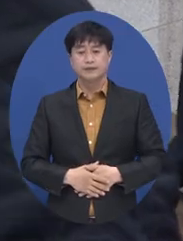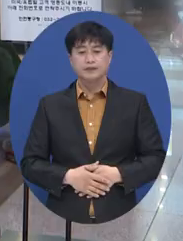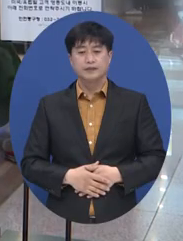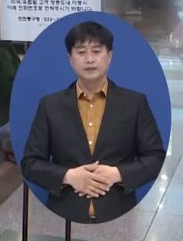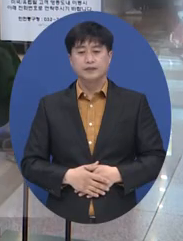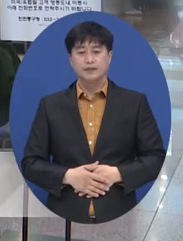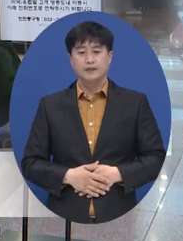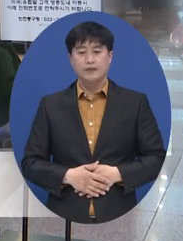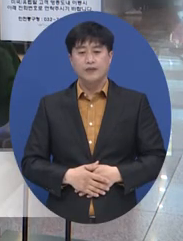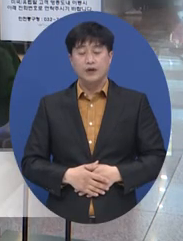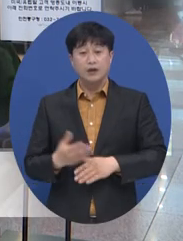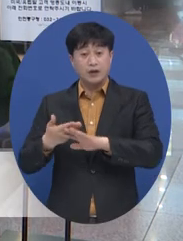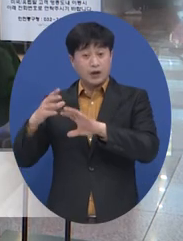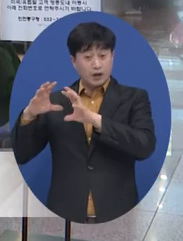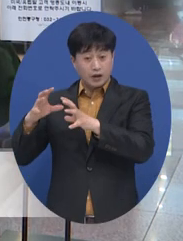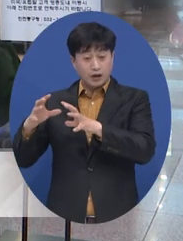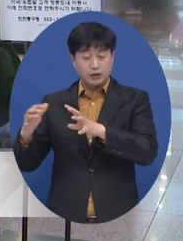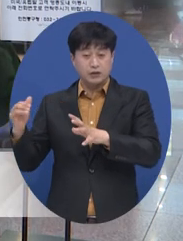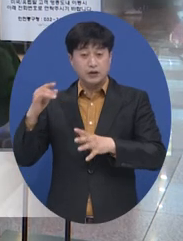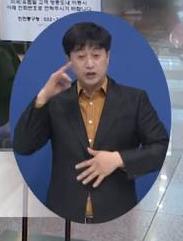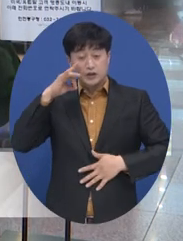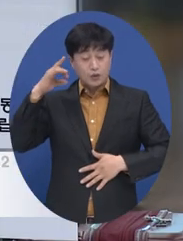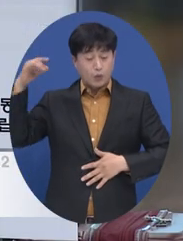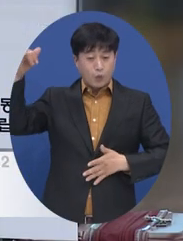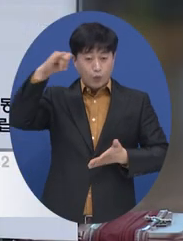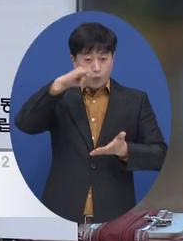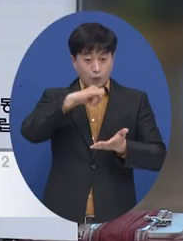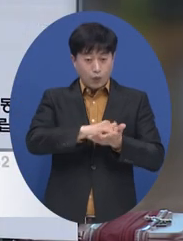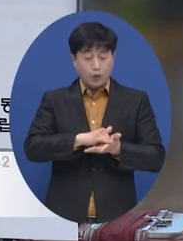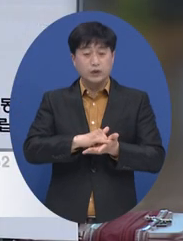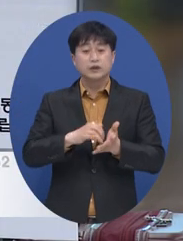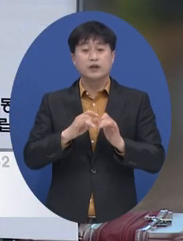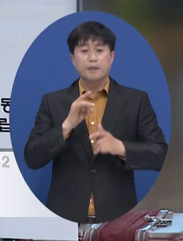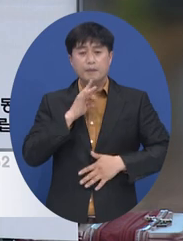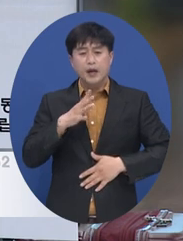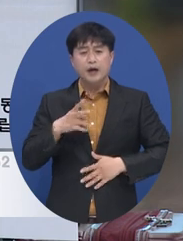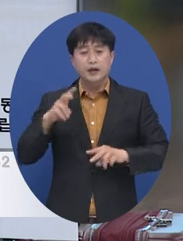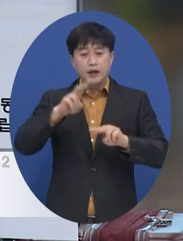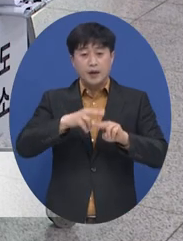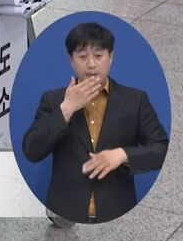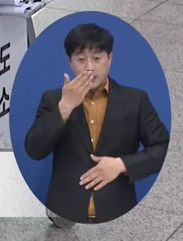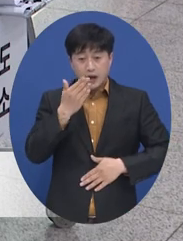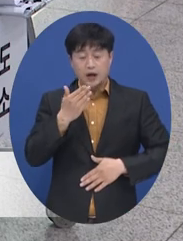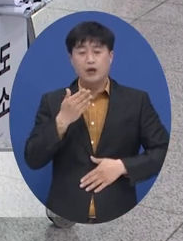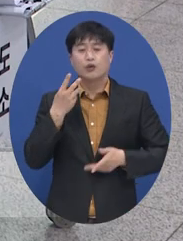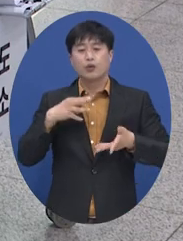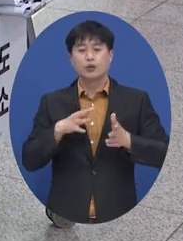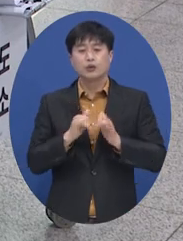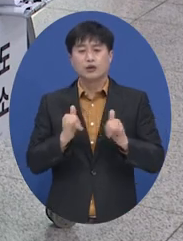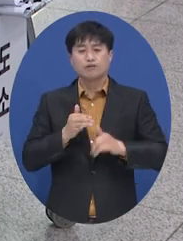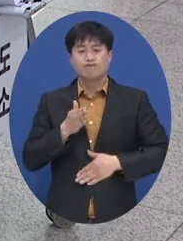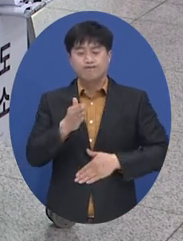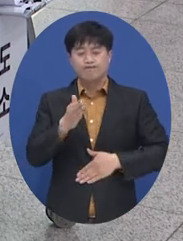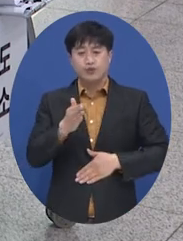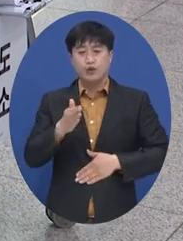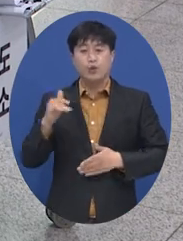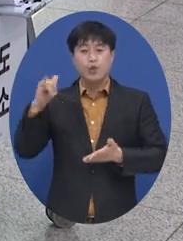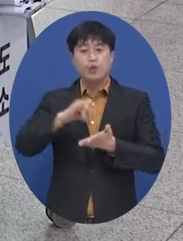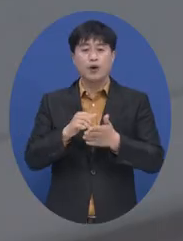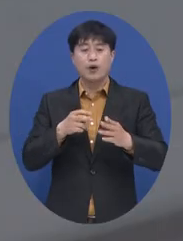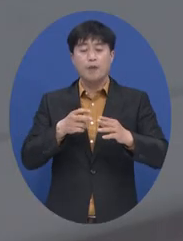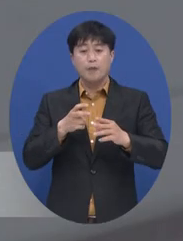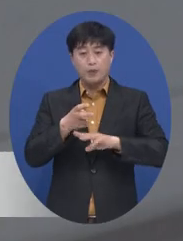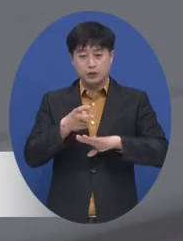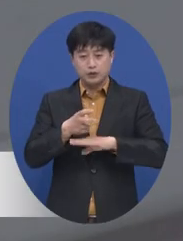하더라도. 외국에서 인천공항으로 들어오는 입국자들만 태워주는 경기도민 전용 공항버스 서비스입니다.